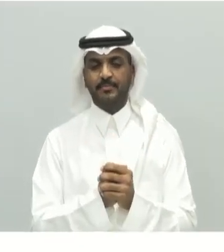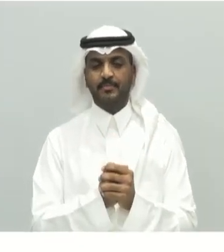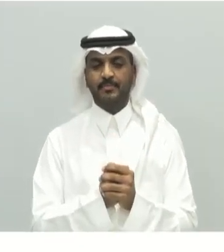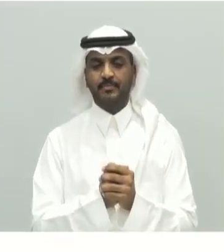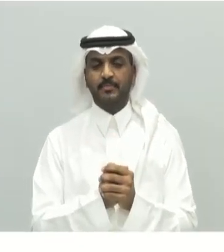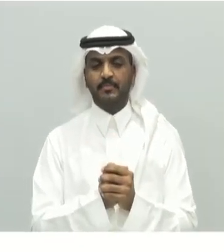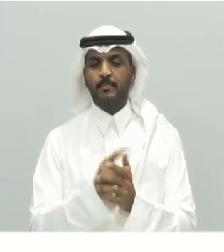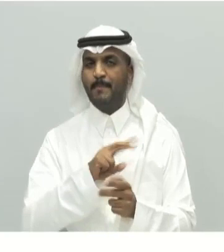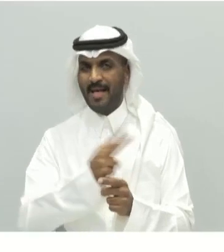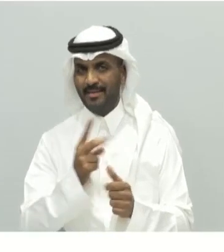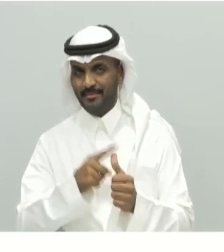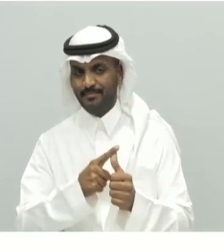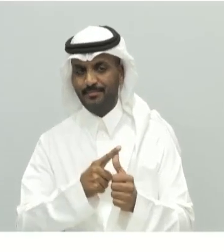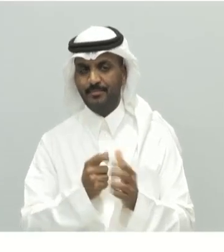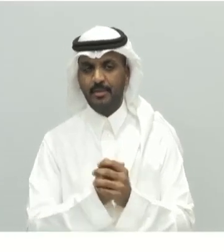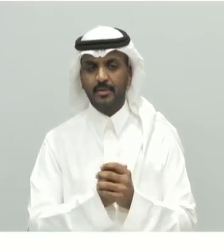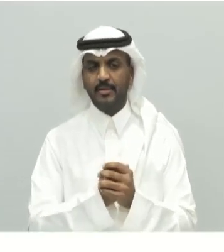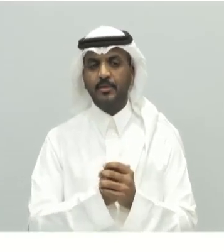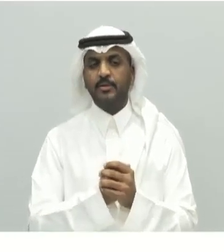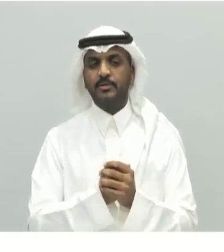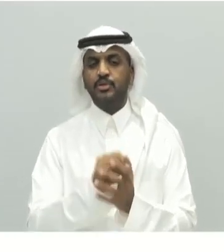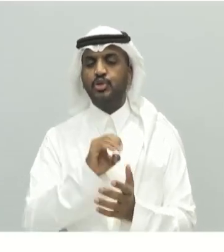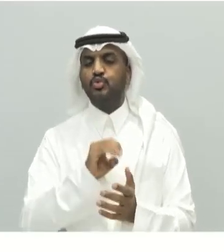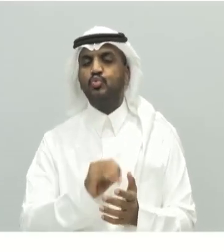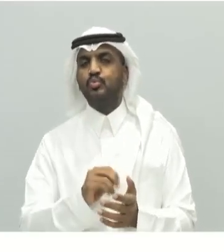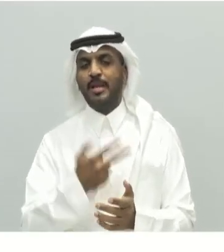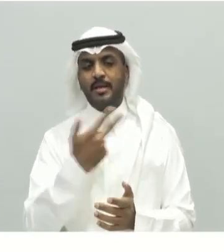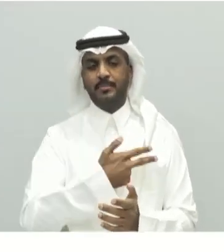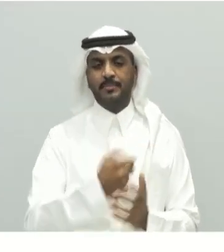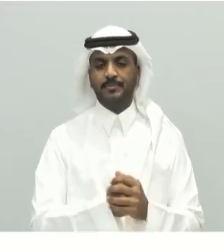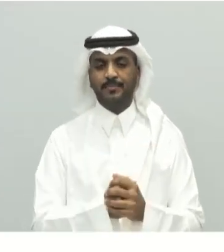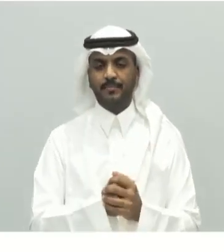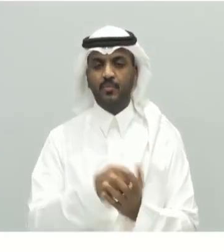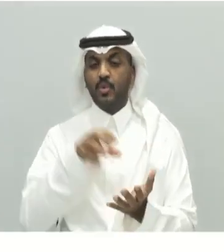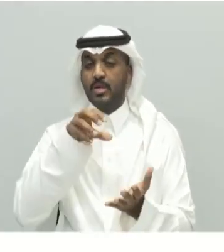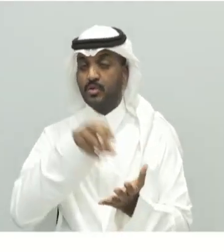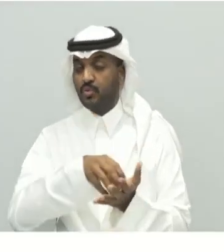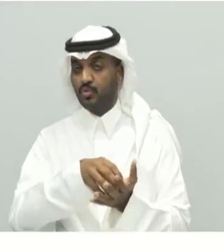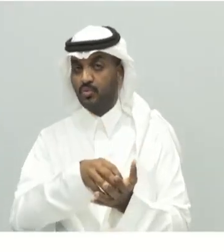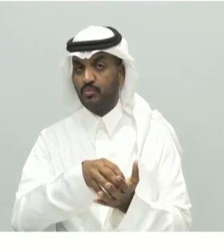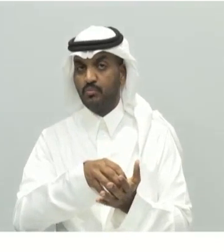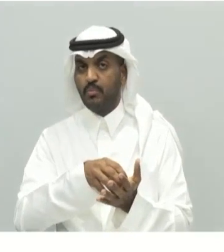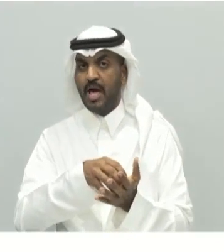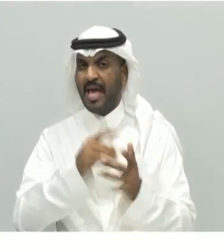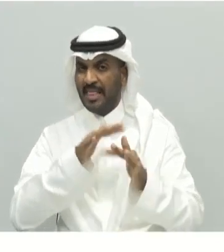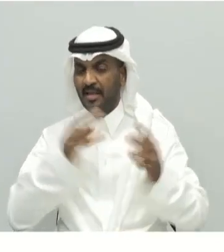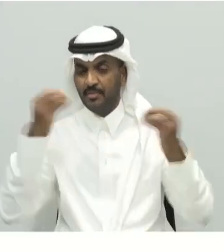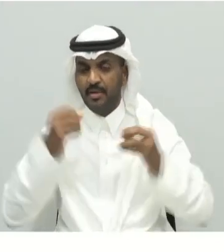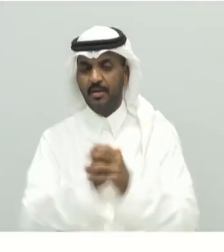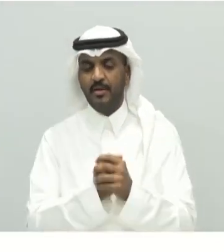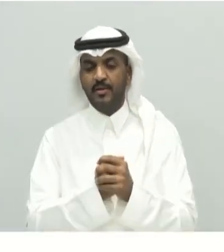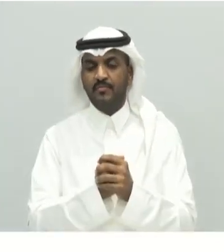بقله ما عدا جنوبها الغربي ويسقط معظمها في